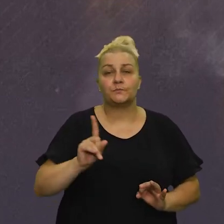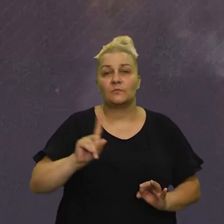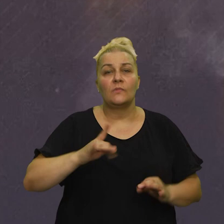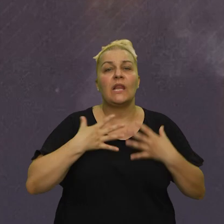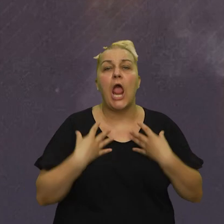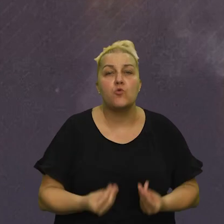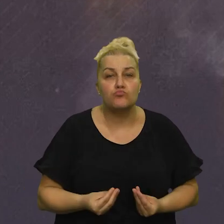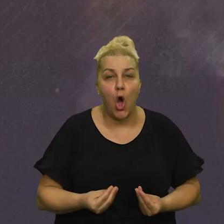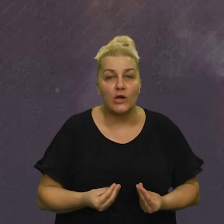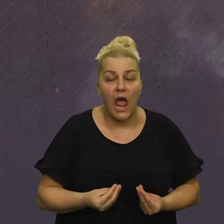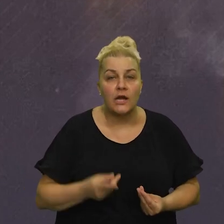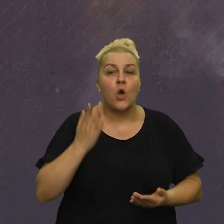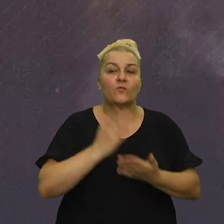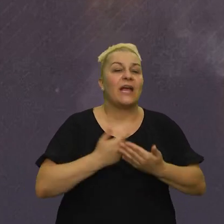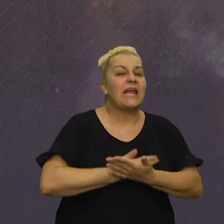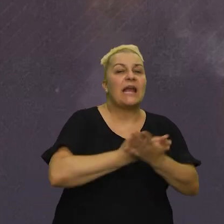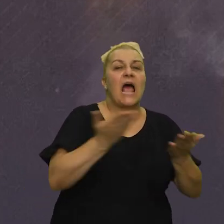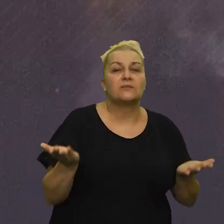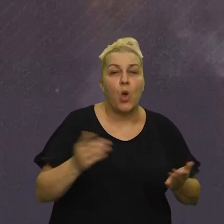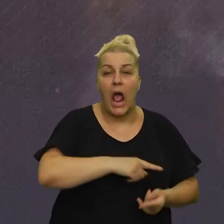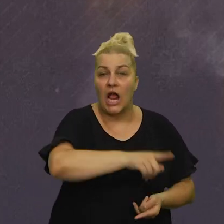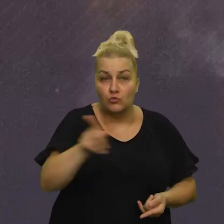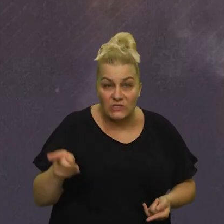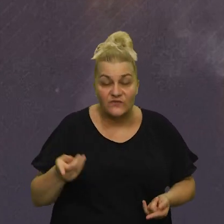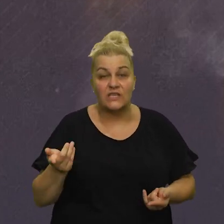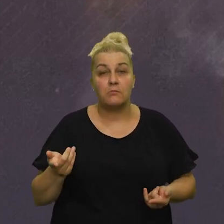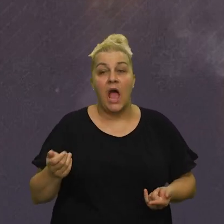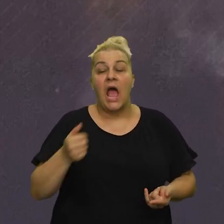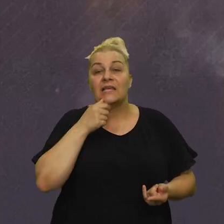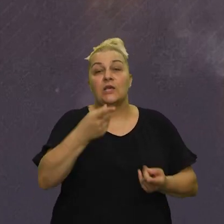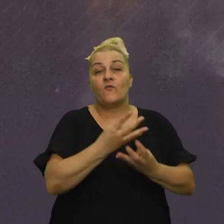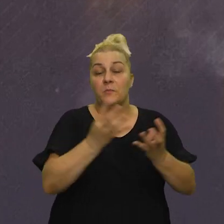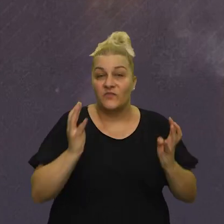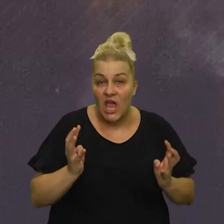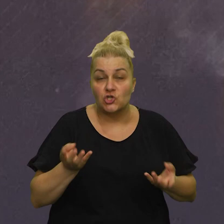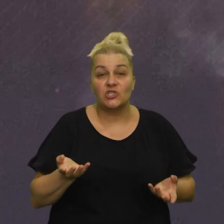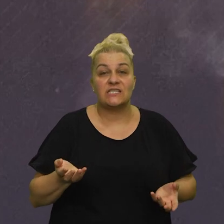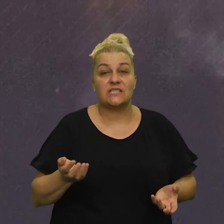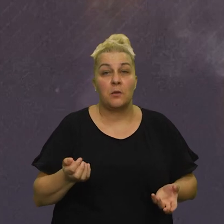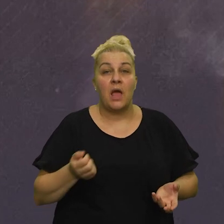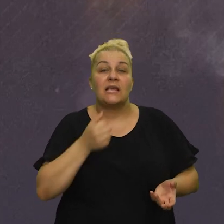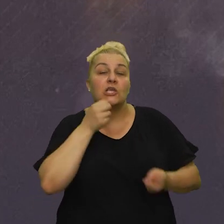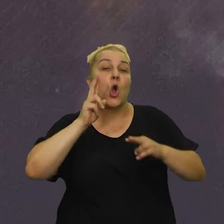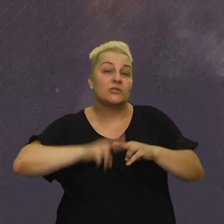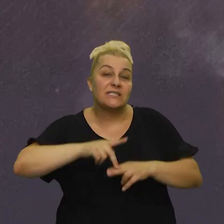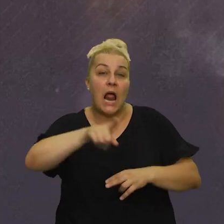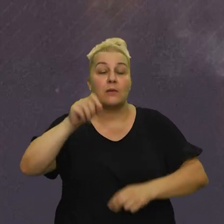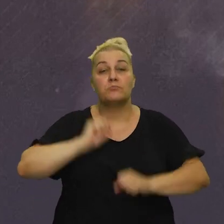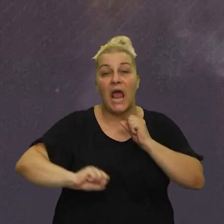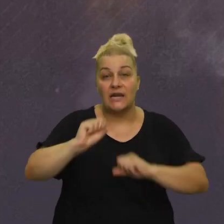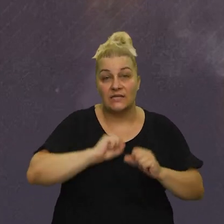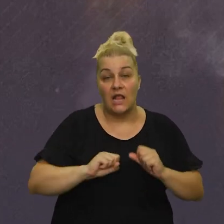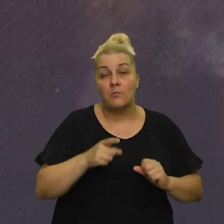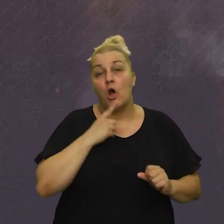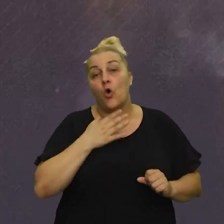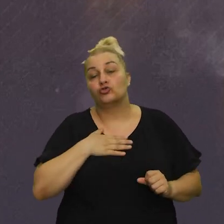neumoran na dispozicije svima nama i vijećnicima, a i recimo ostalim braniteljima koji se